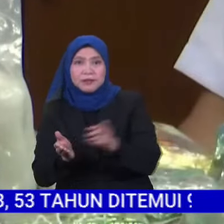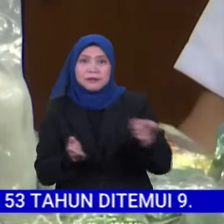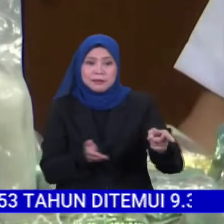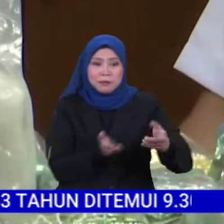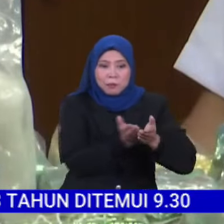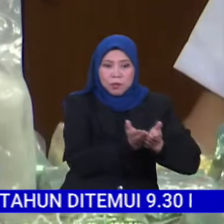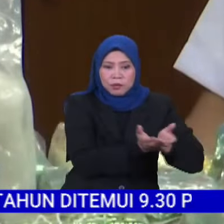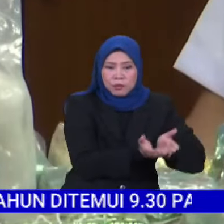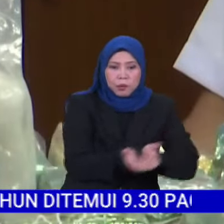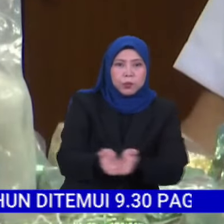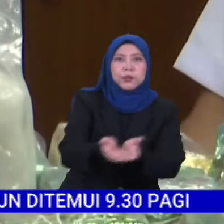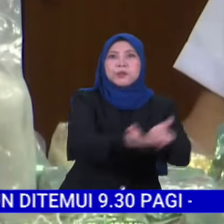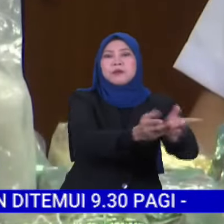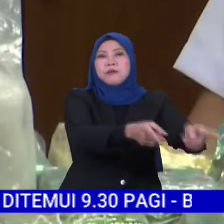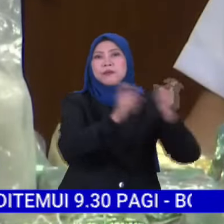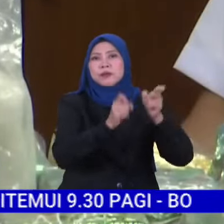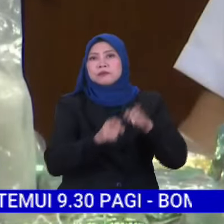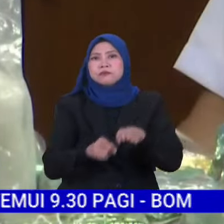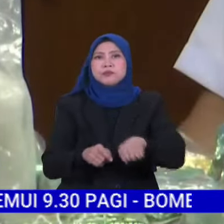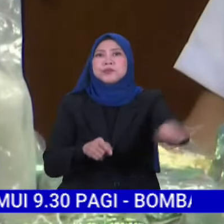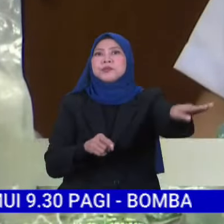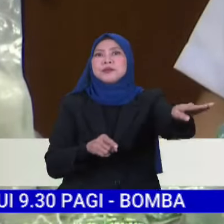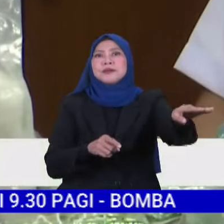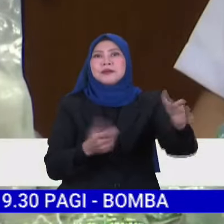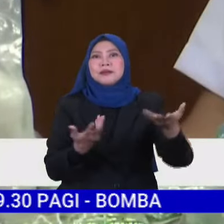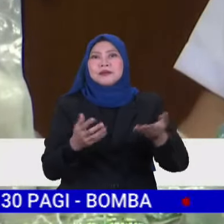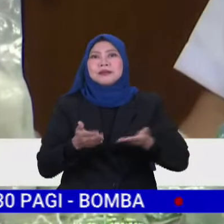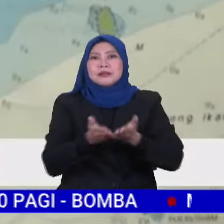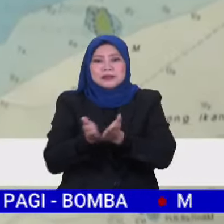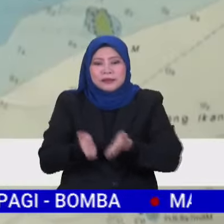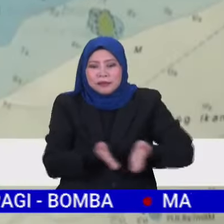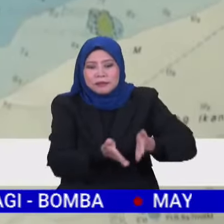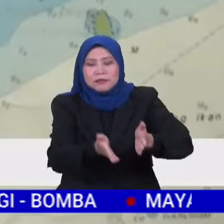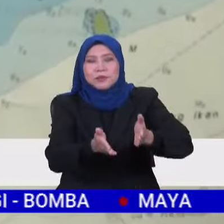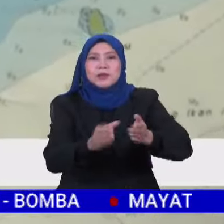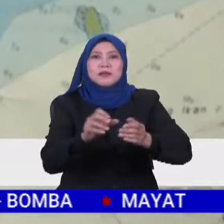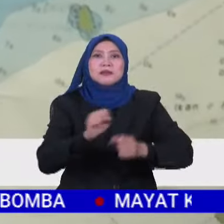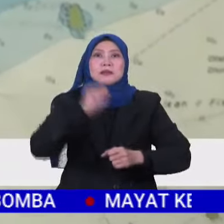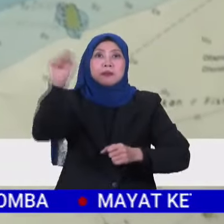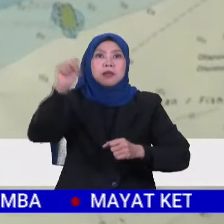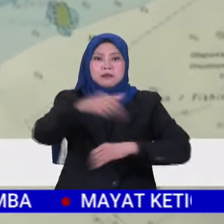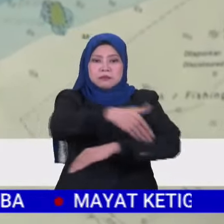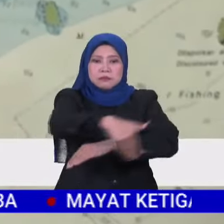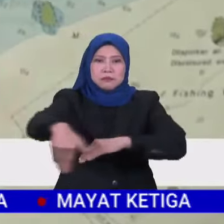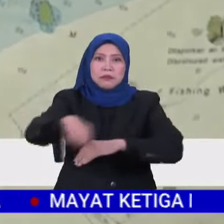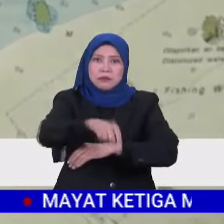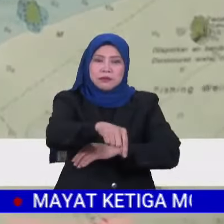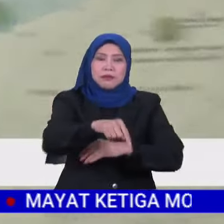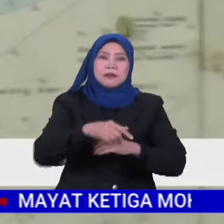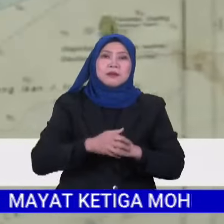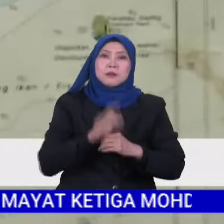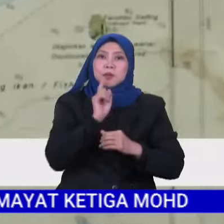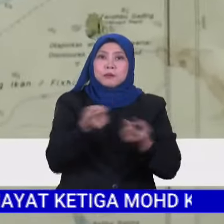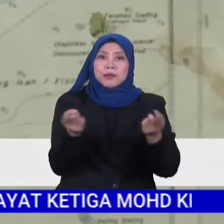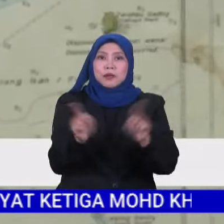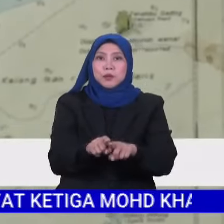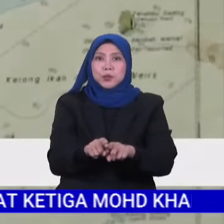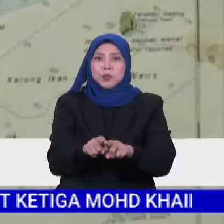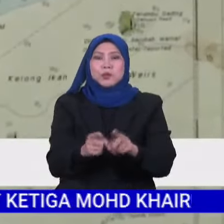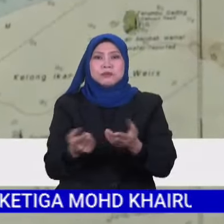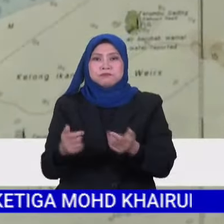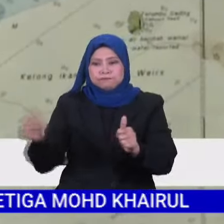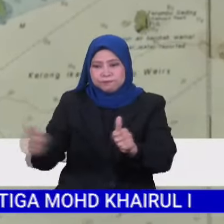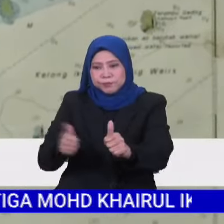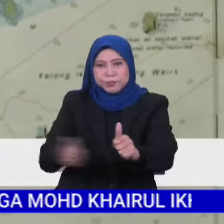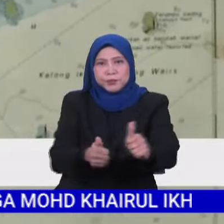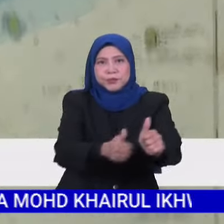diri menuju ke parkiran muara sungai Indra Sabah semasa kejadian terdapat kejadian kejabur